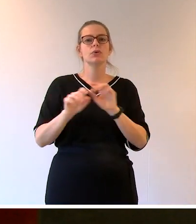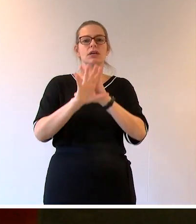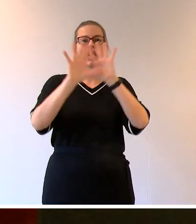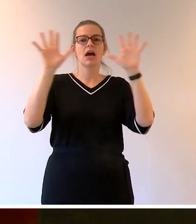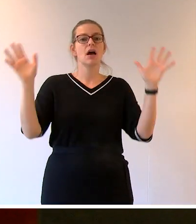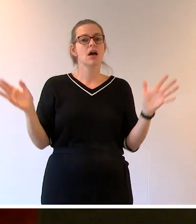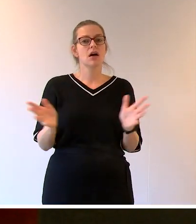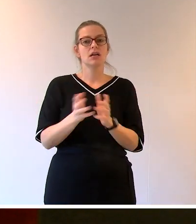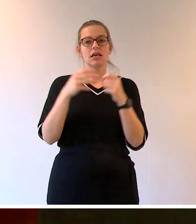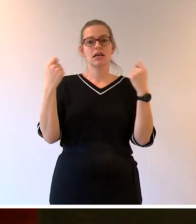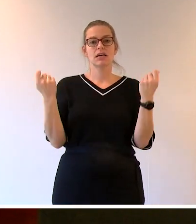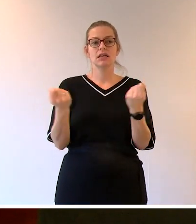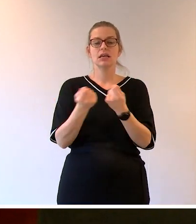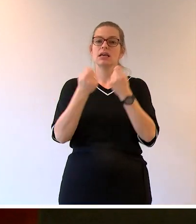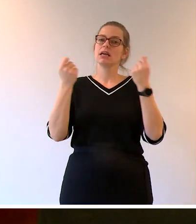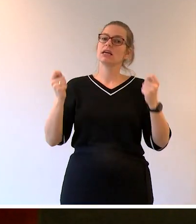halleluja,